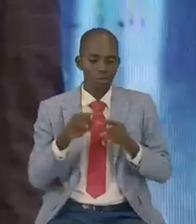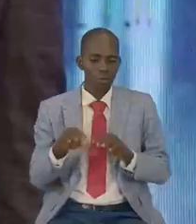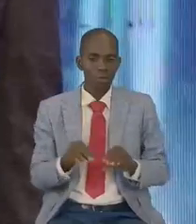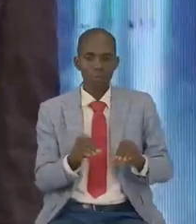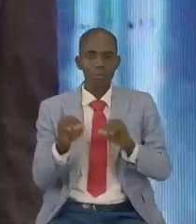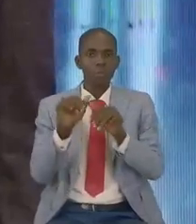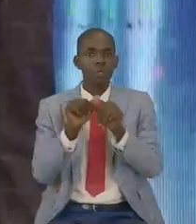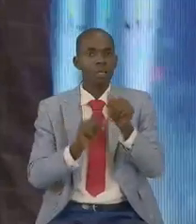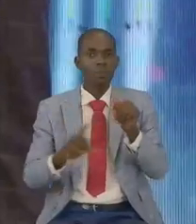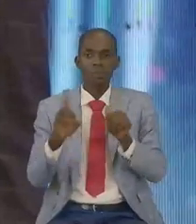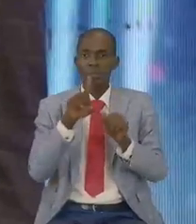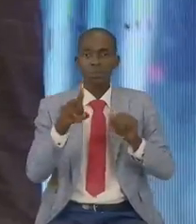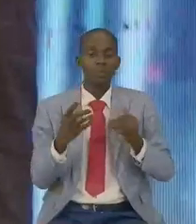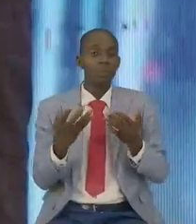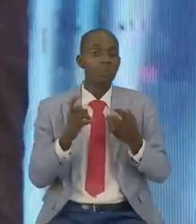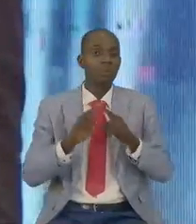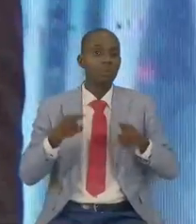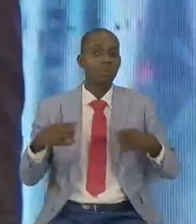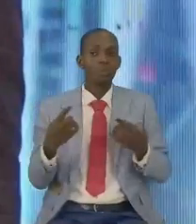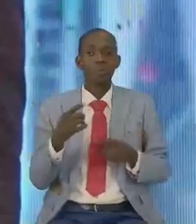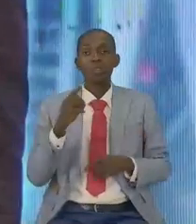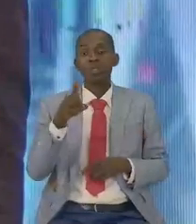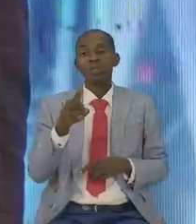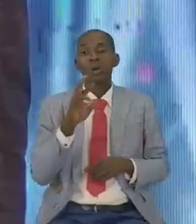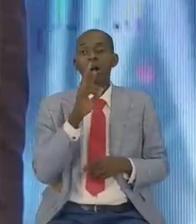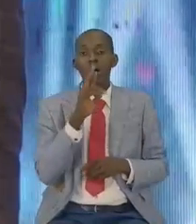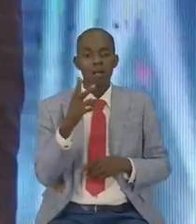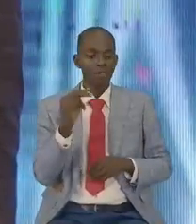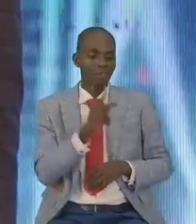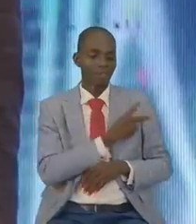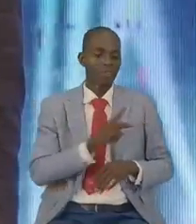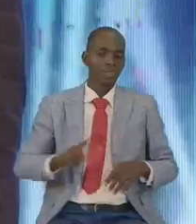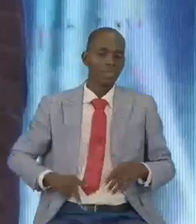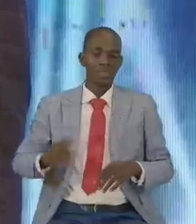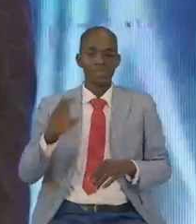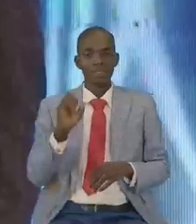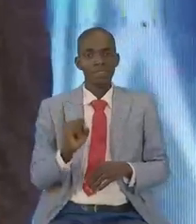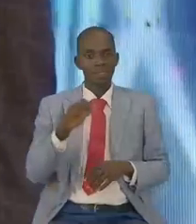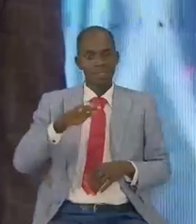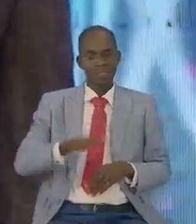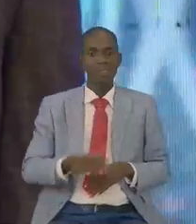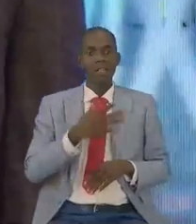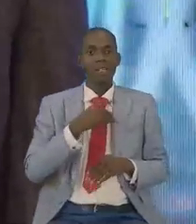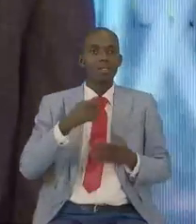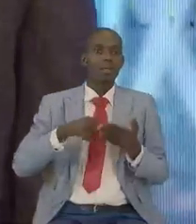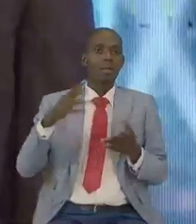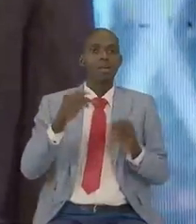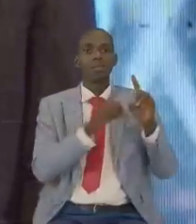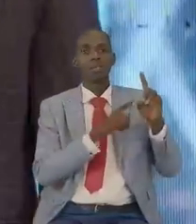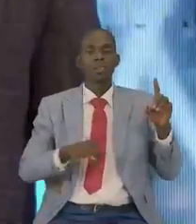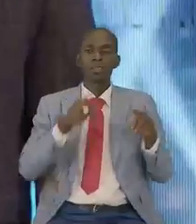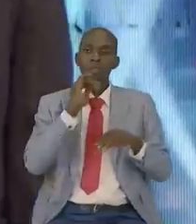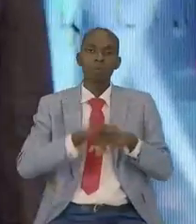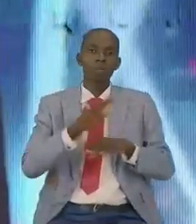balader et aller là où tu veux. Parce que tu es l'enfant du roi. Et la marque du Seigneur est sur ta